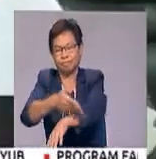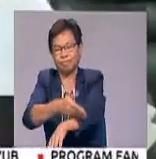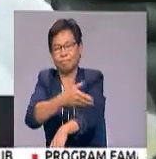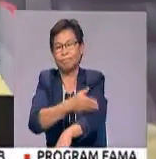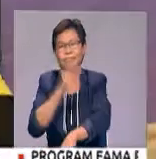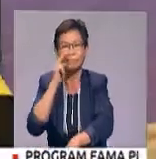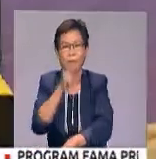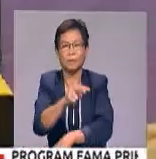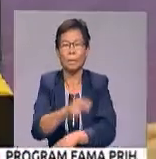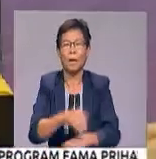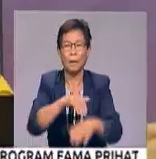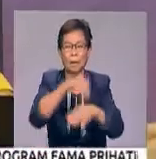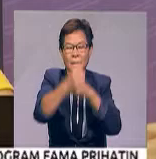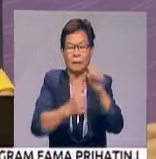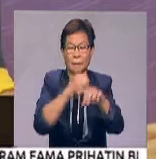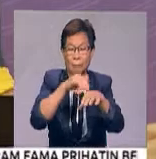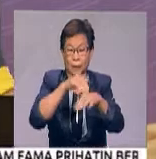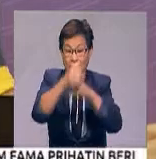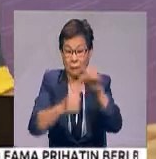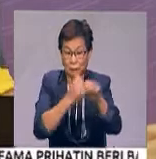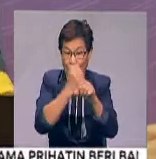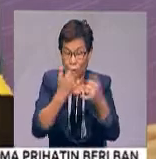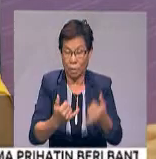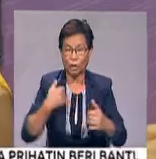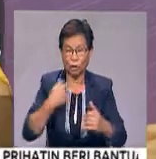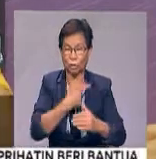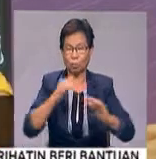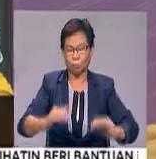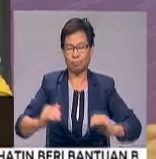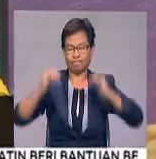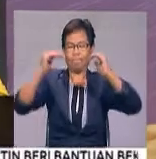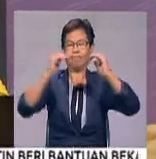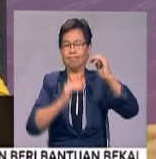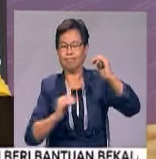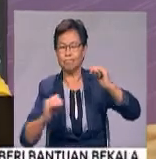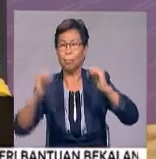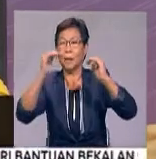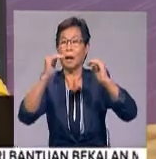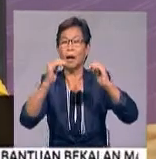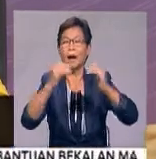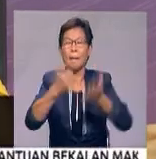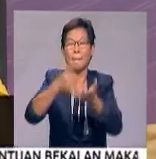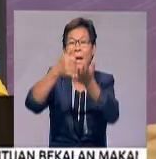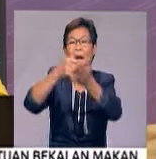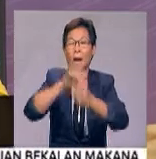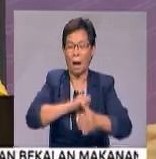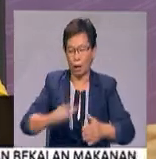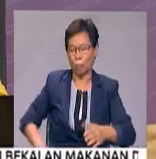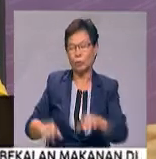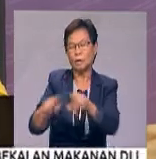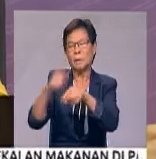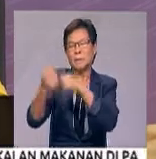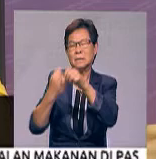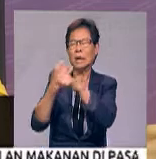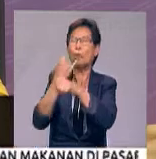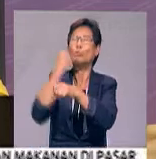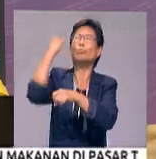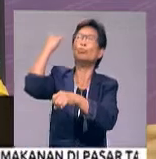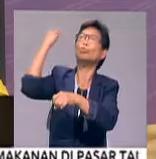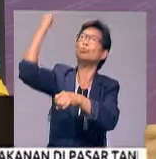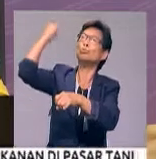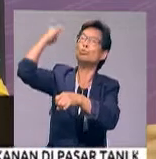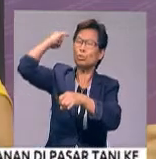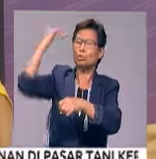pasukan pada tahun ni kita telah upgrade kan Tamen piala agong seperti tahun-tahun sebelum ni